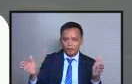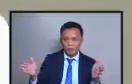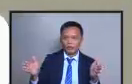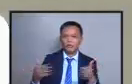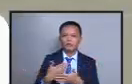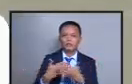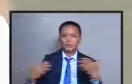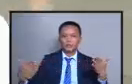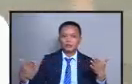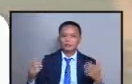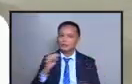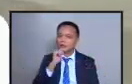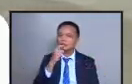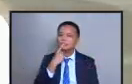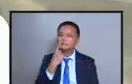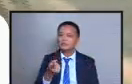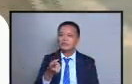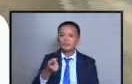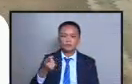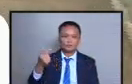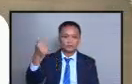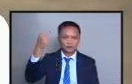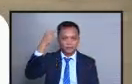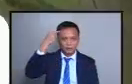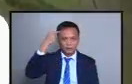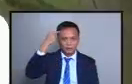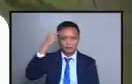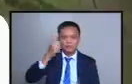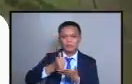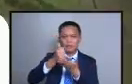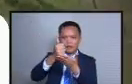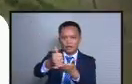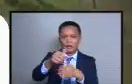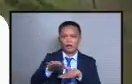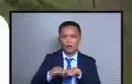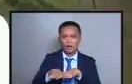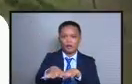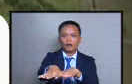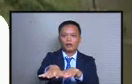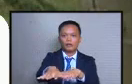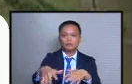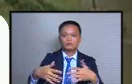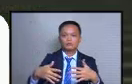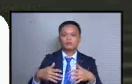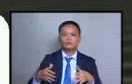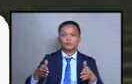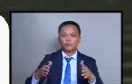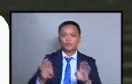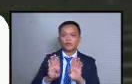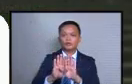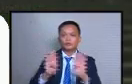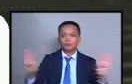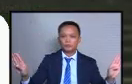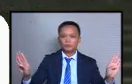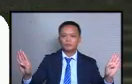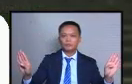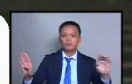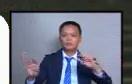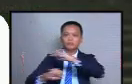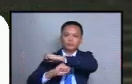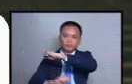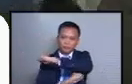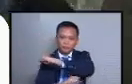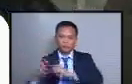gate. Hindi naman masaypa ni Garcia kung nakatulong sa trapiko ang muling pagbubukas ng Marcos Bridge na sinasabing quake-proof